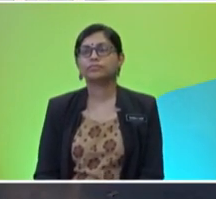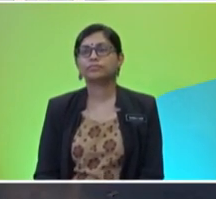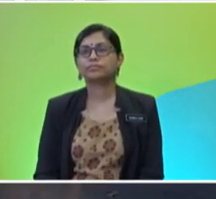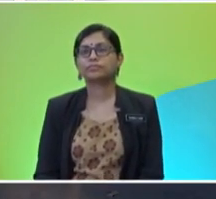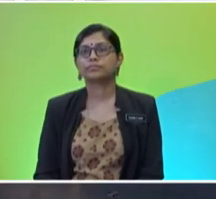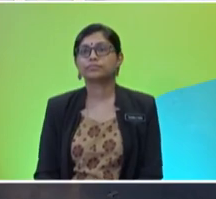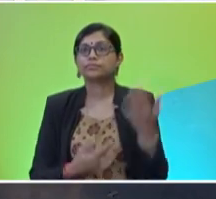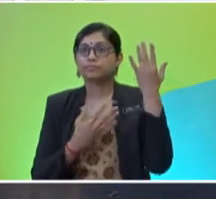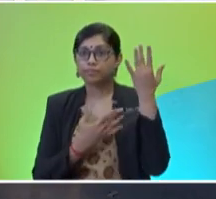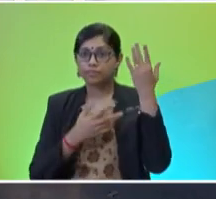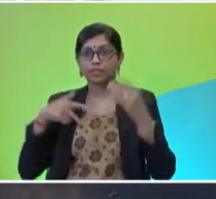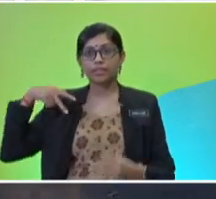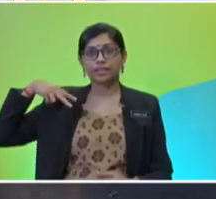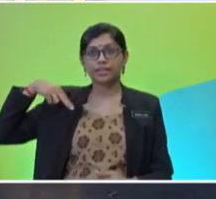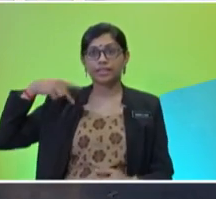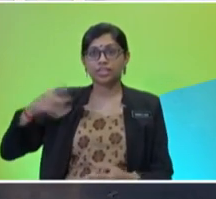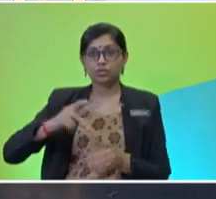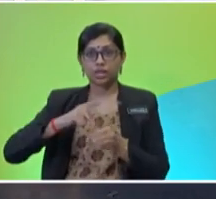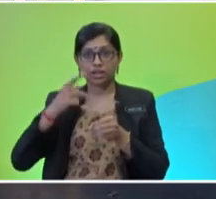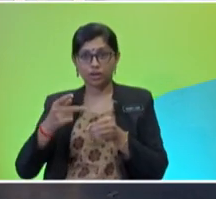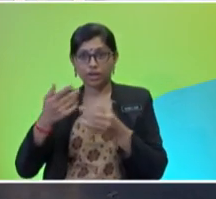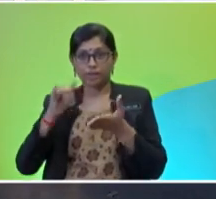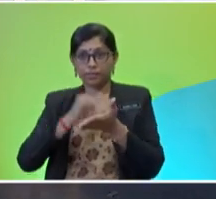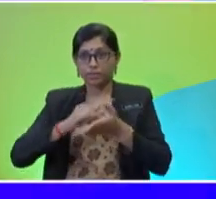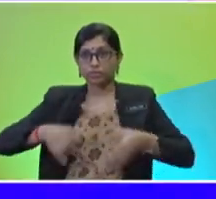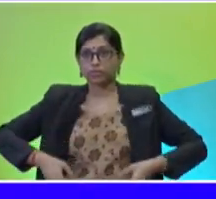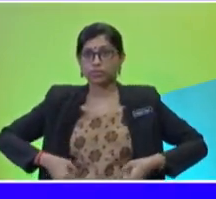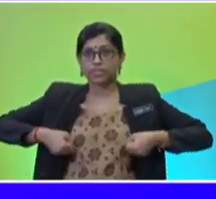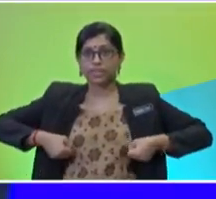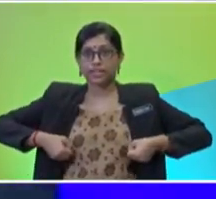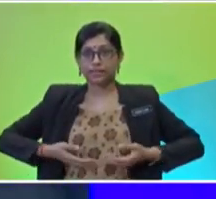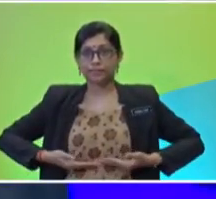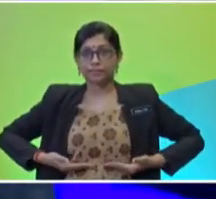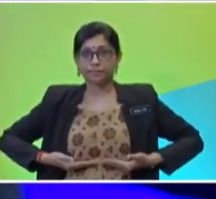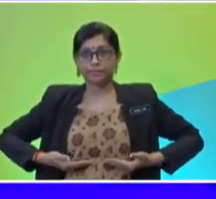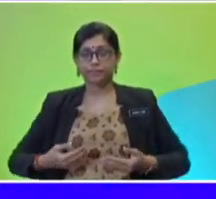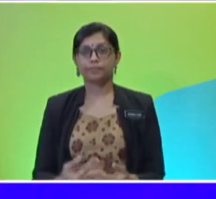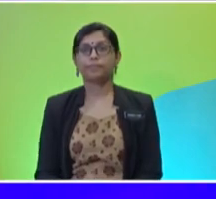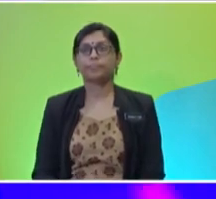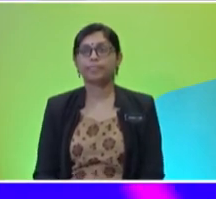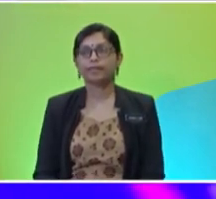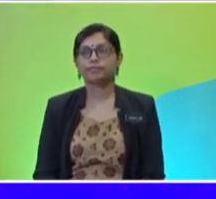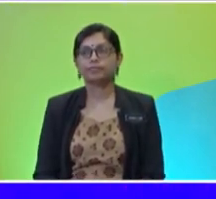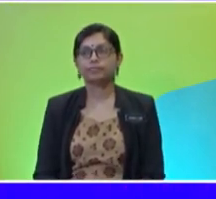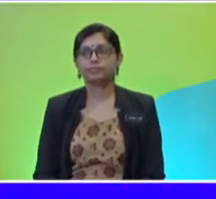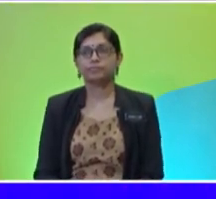Meh papa buatkan. Macam tu cikgu. Saya tarikkan. Tarikkan ke paras pinggang.